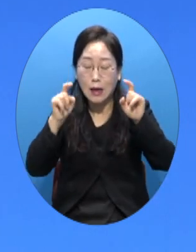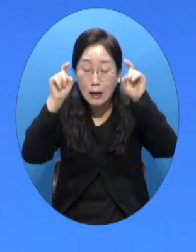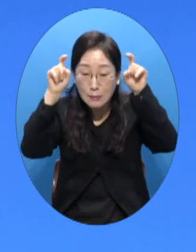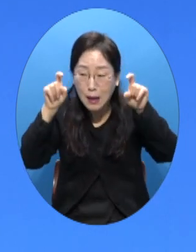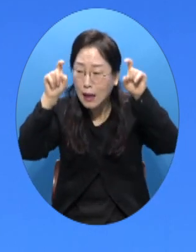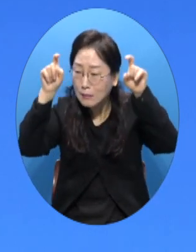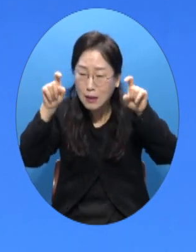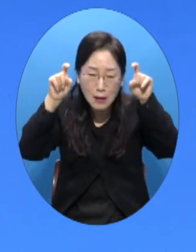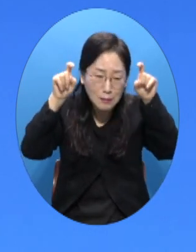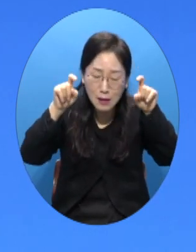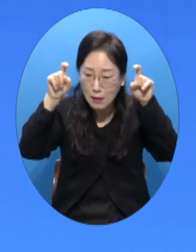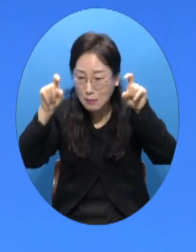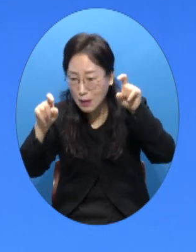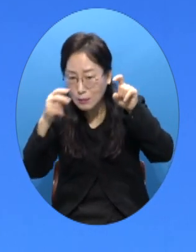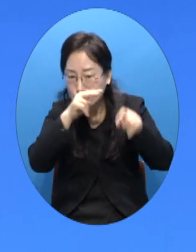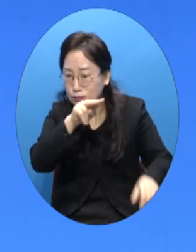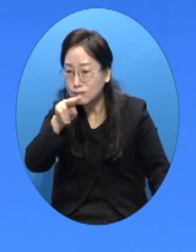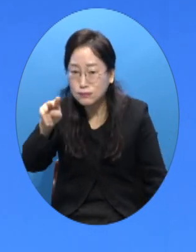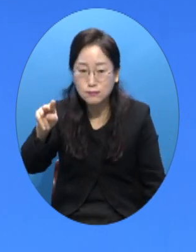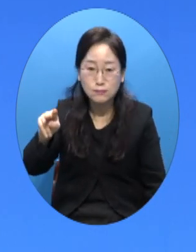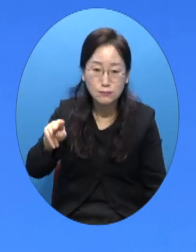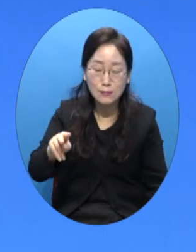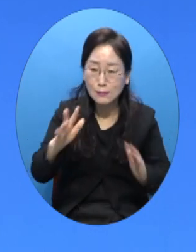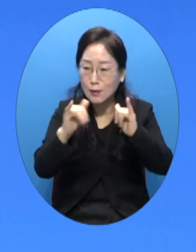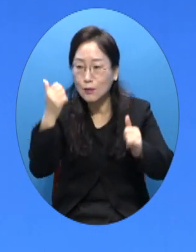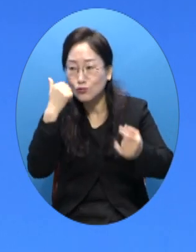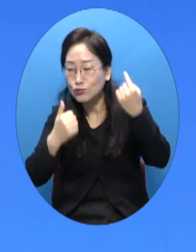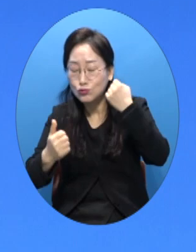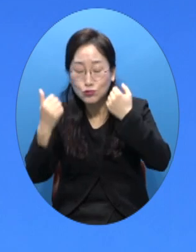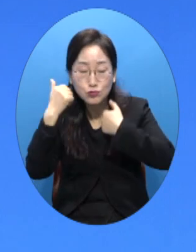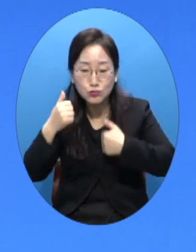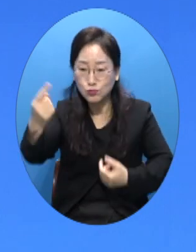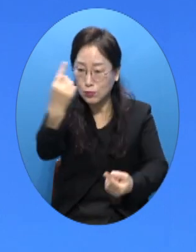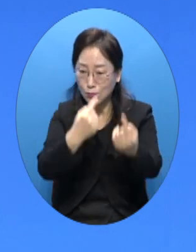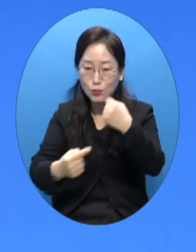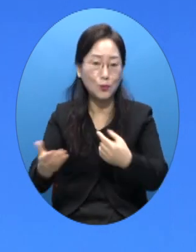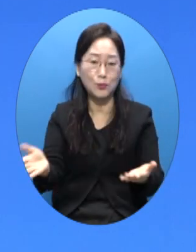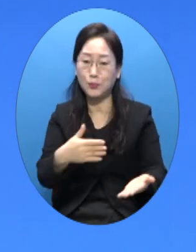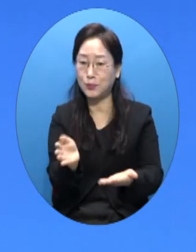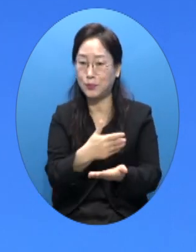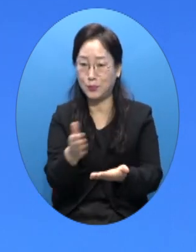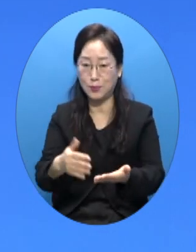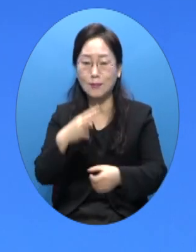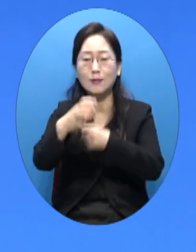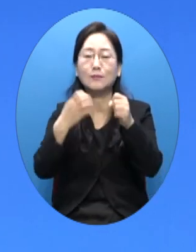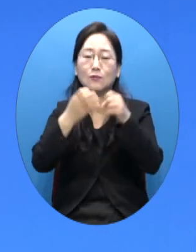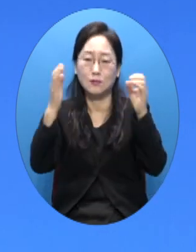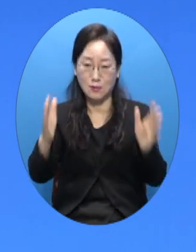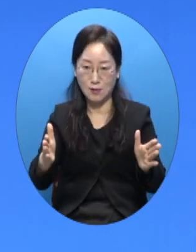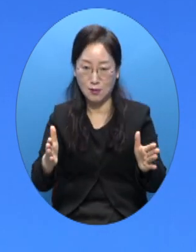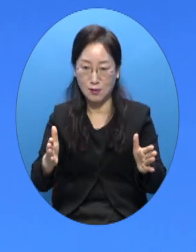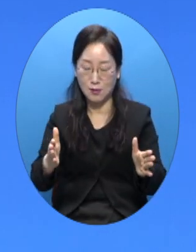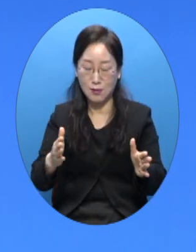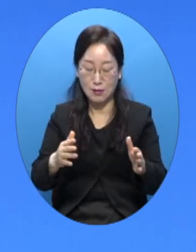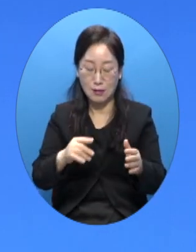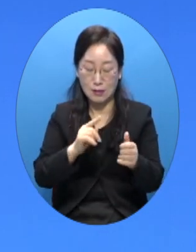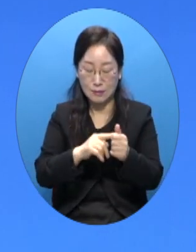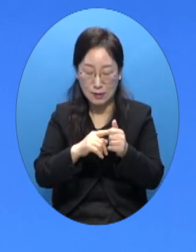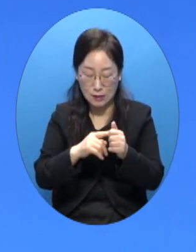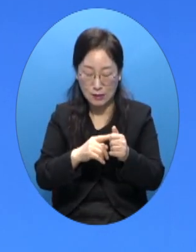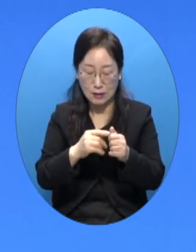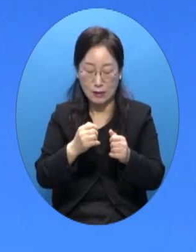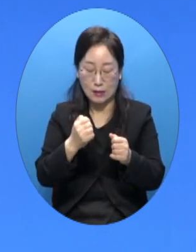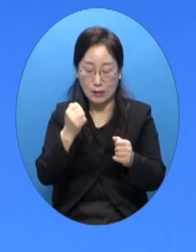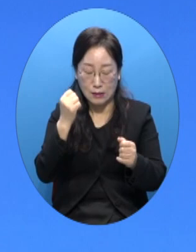양의 우소 밖게 들려오지 않고 사람 하나 찾아오 않는 그곳에서 40년을 보냅니다 거기서 그가 깨어지고 또